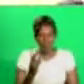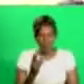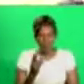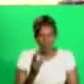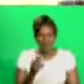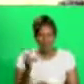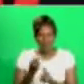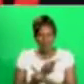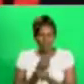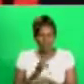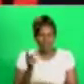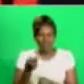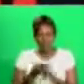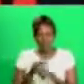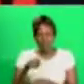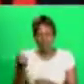tabaka mbalimbali.